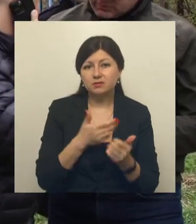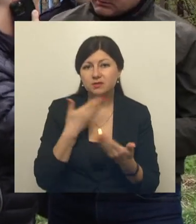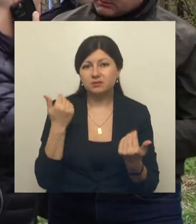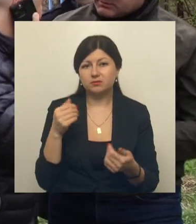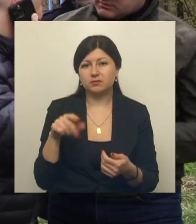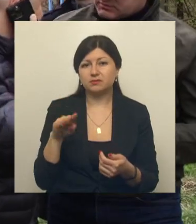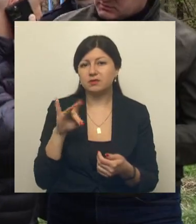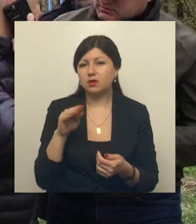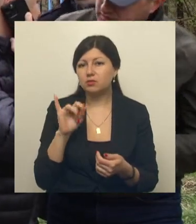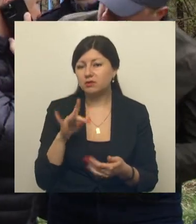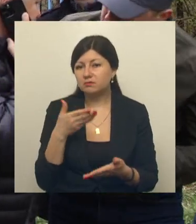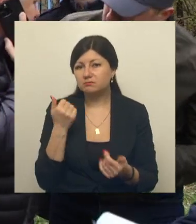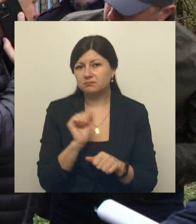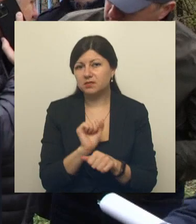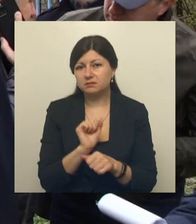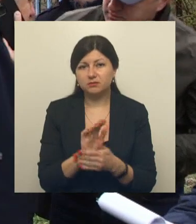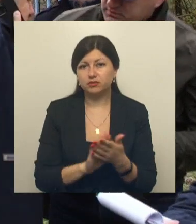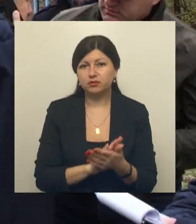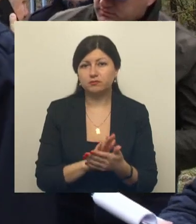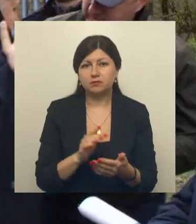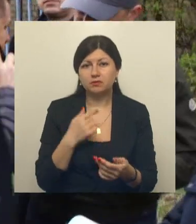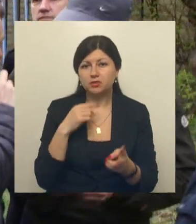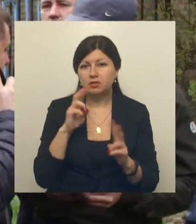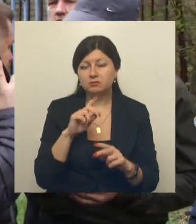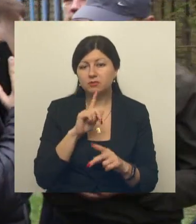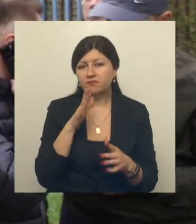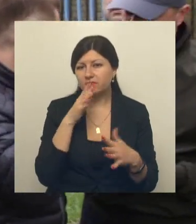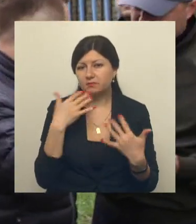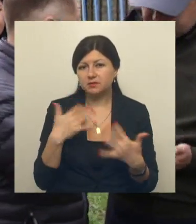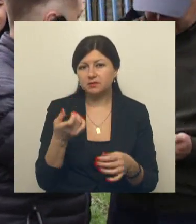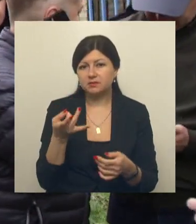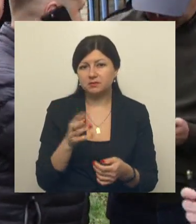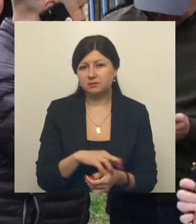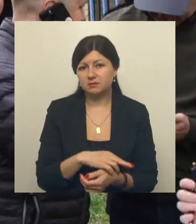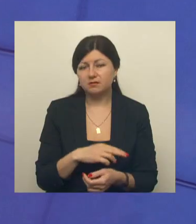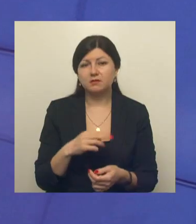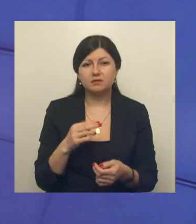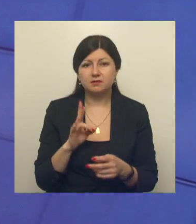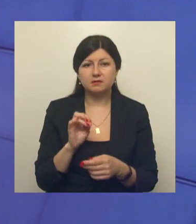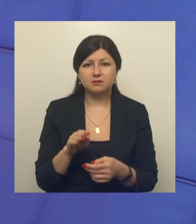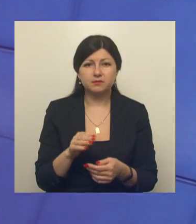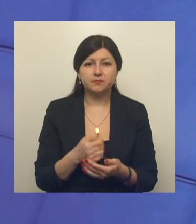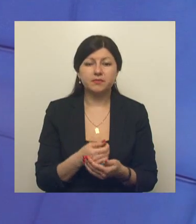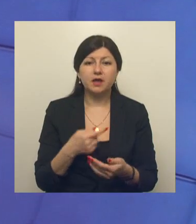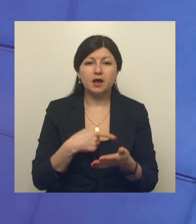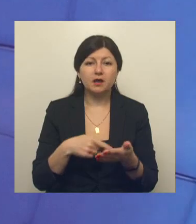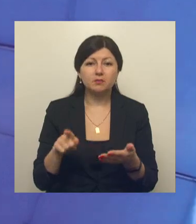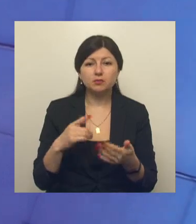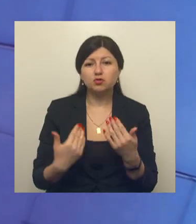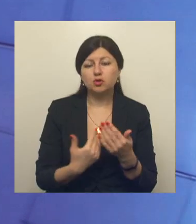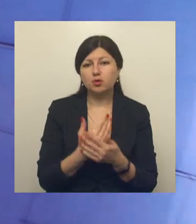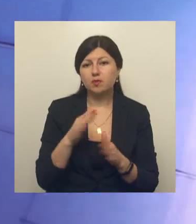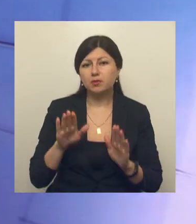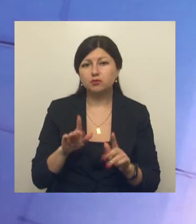тротуаров, ни остановок, вообще ничего. То есть даже рассматривать не будут. Время. Просто категорически нет. Отметим, что новую